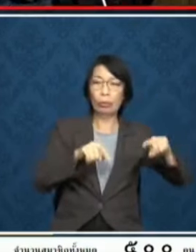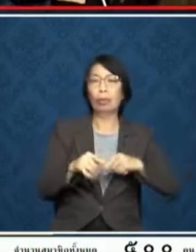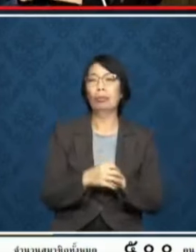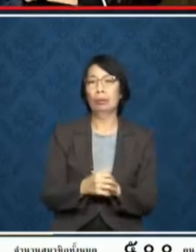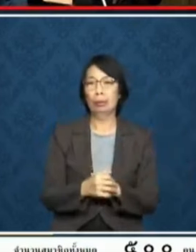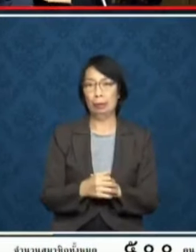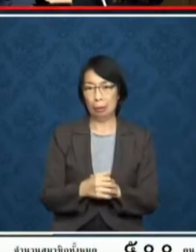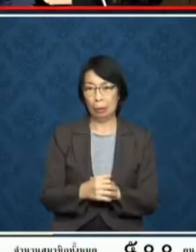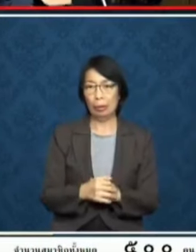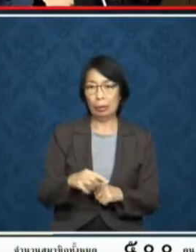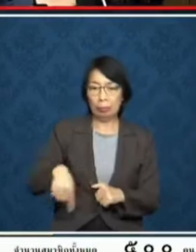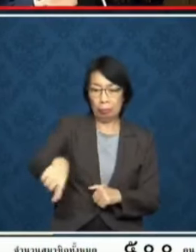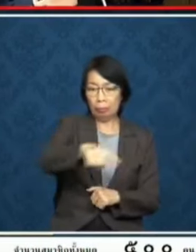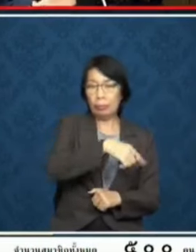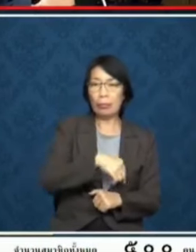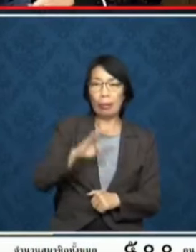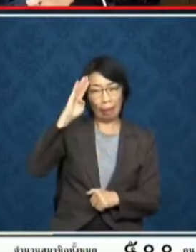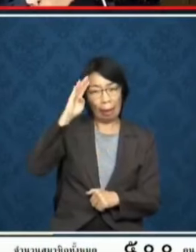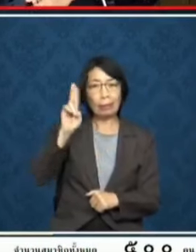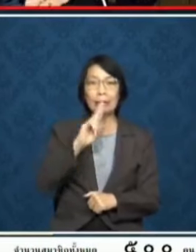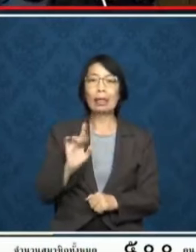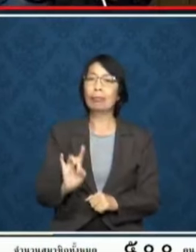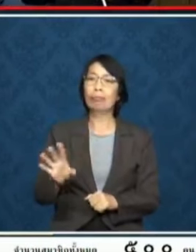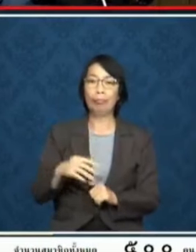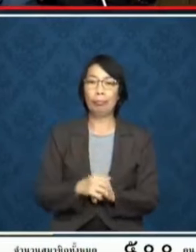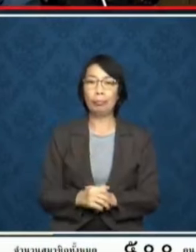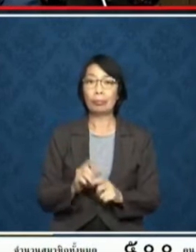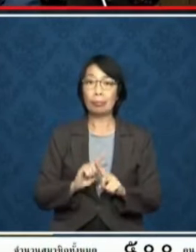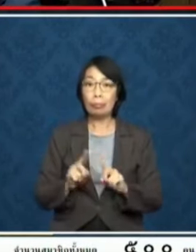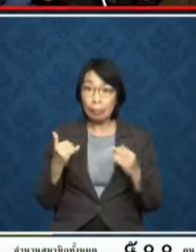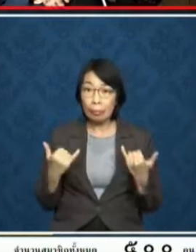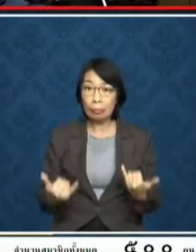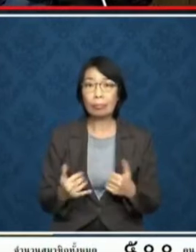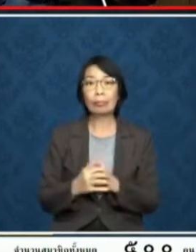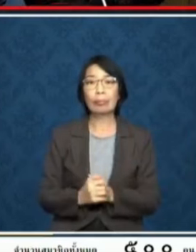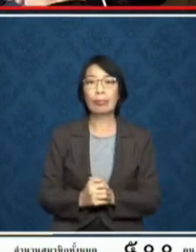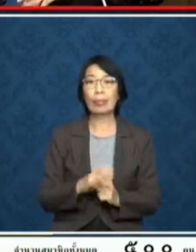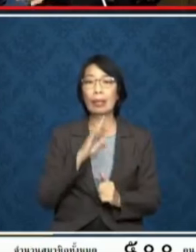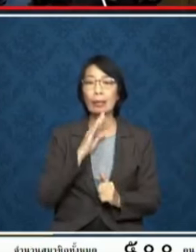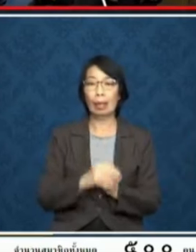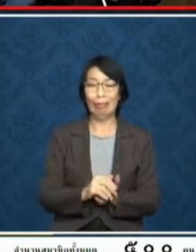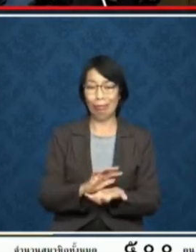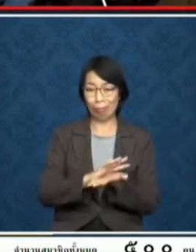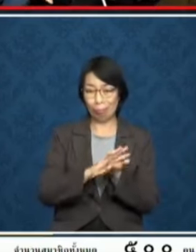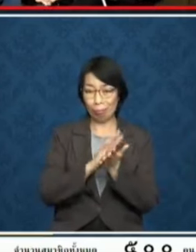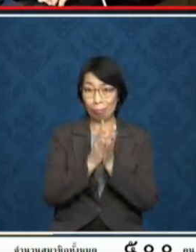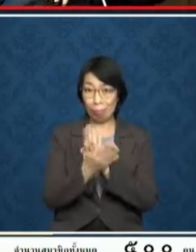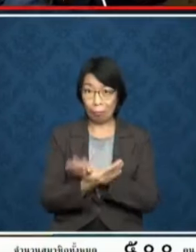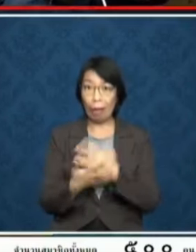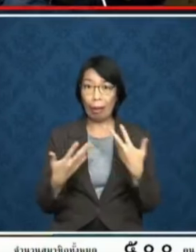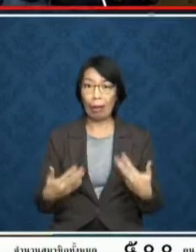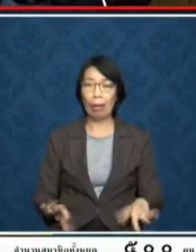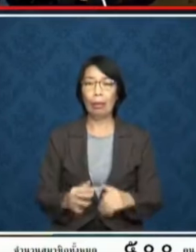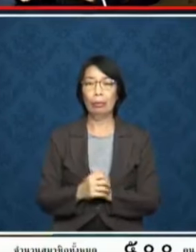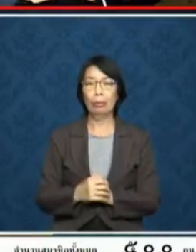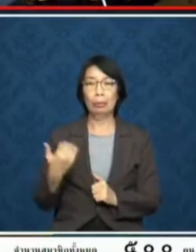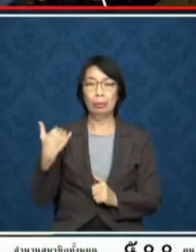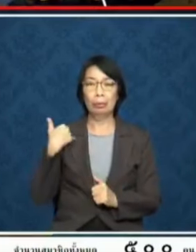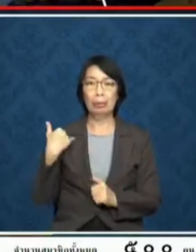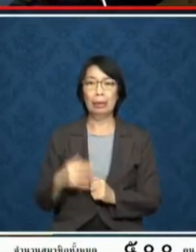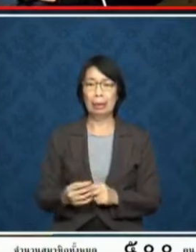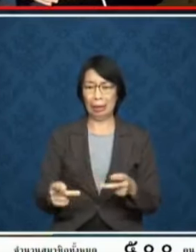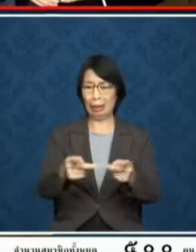ตพื้นที่ทหารเท่านั้นแต่หลังจากนั้นค่ะเมื่อสถานการณ์เปลี่ยนไปนะคะก็ได้มีการขยายเขตเหล่